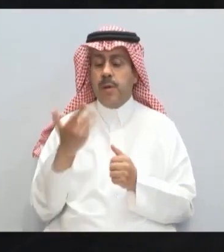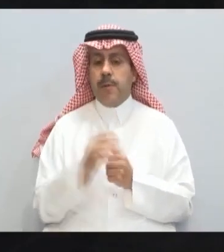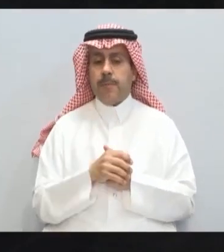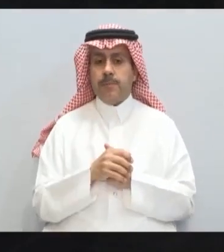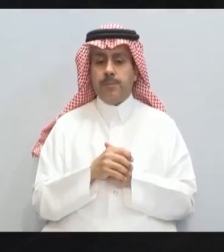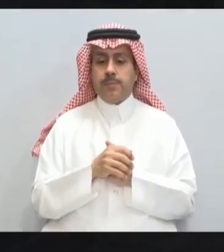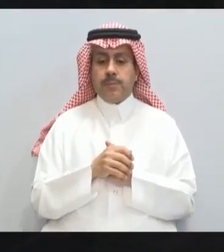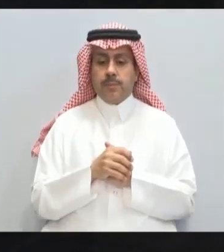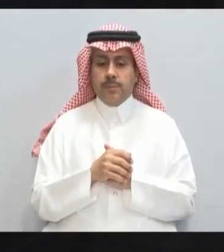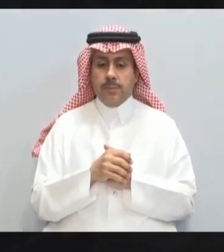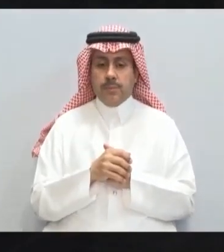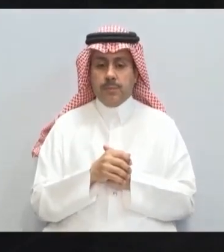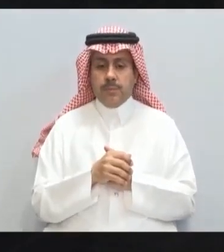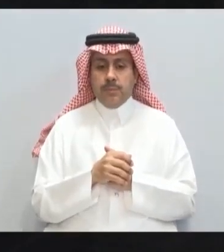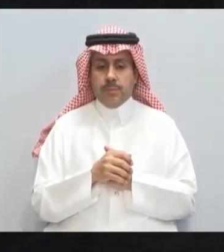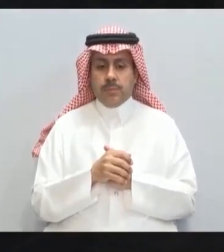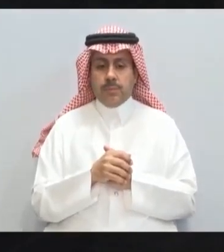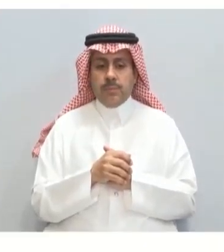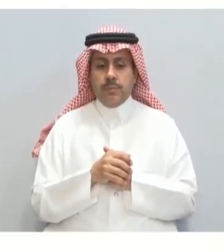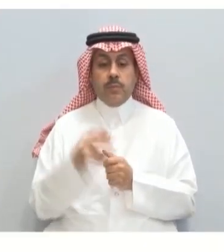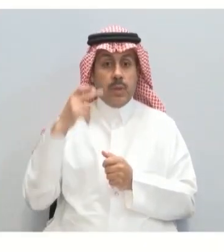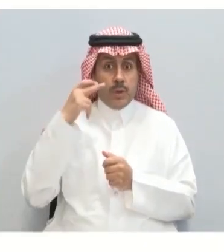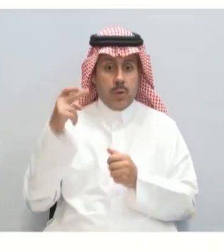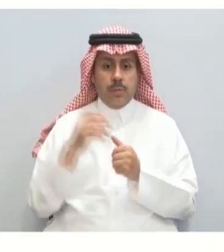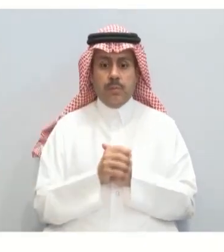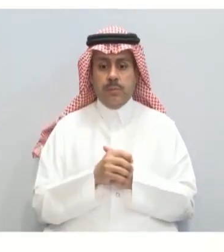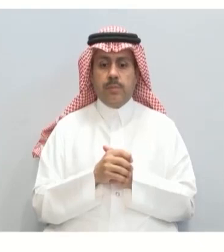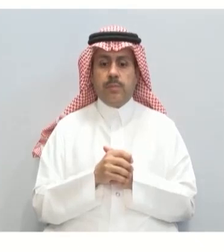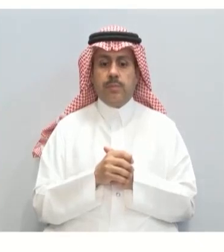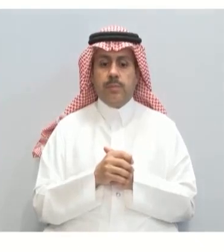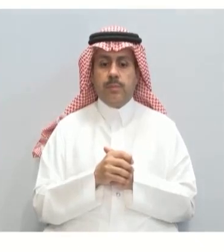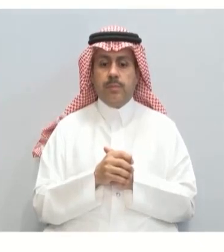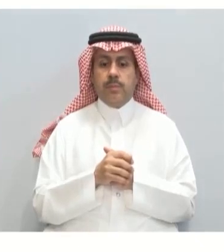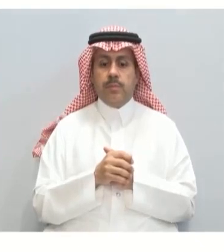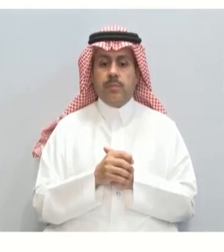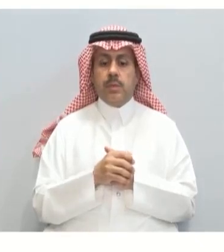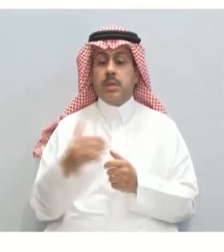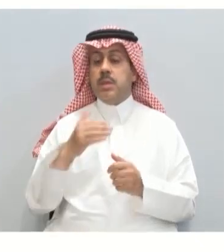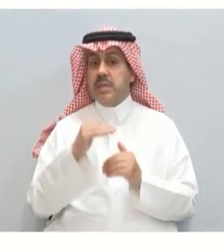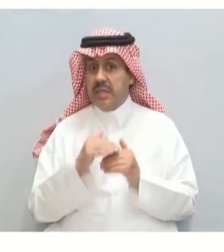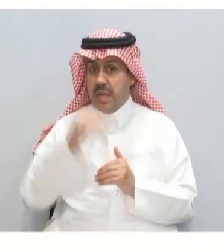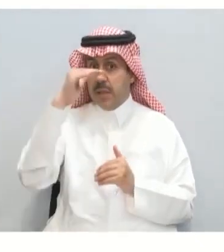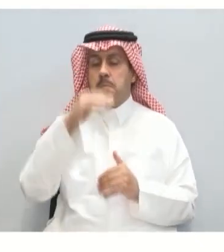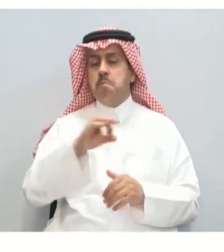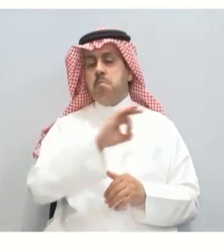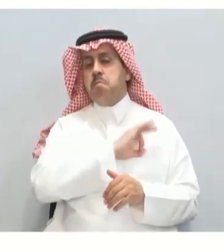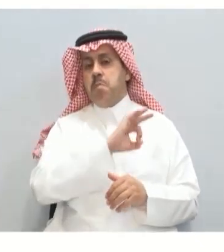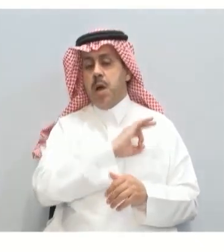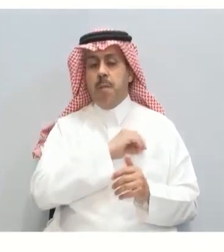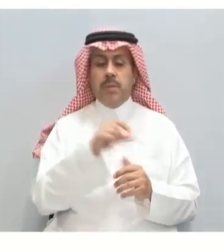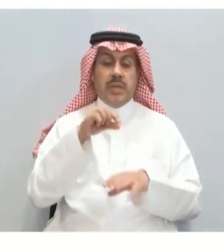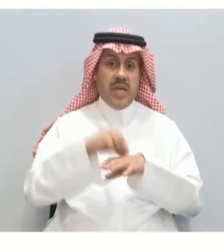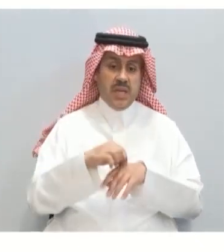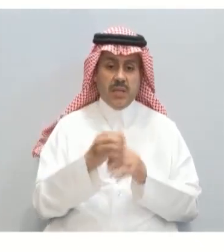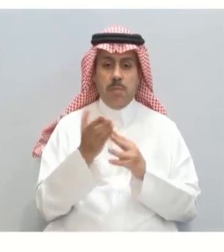الاثر المترتب على هذا الاصلاح الجواب ايها الطلاب والطالبات الاثر هو زياده المحبه